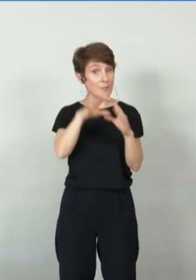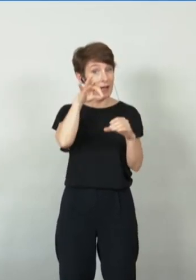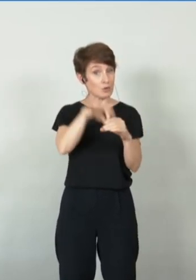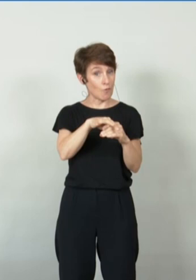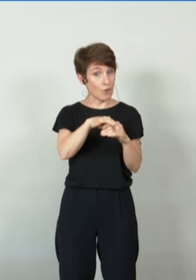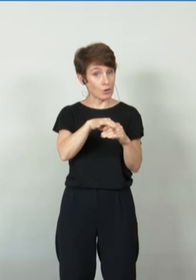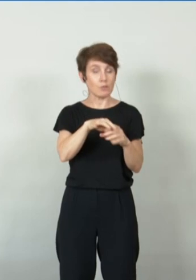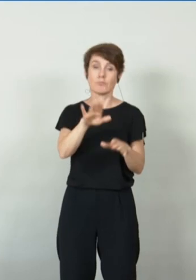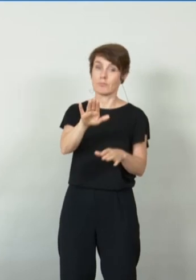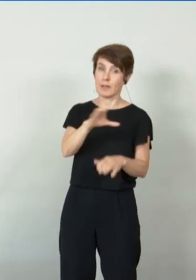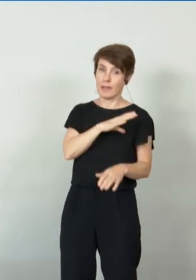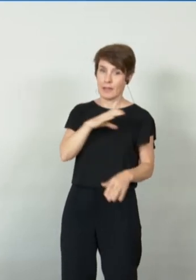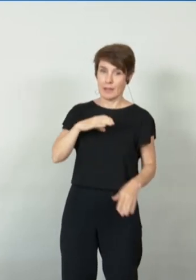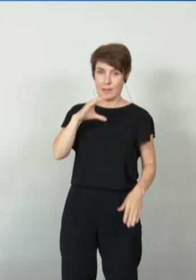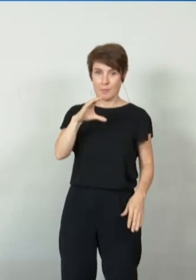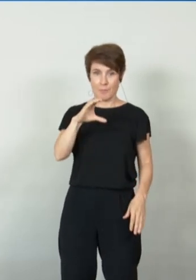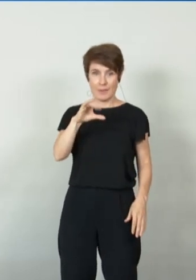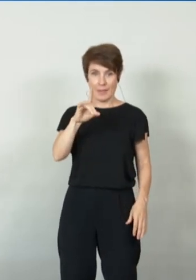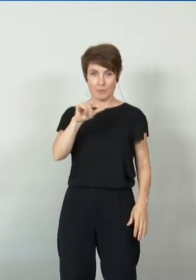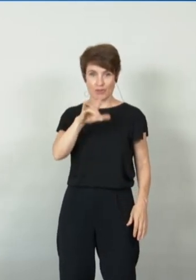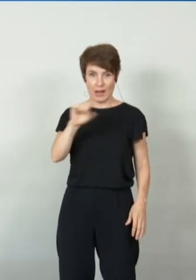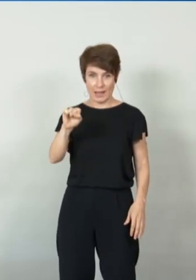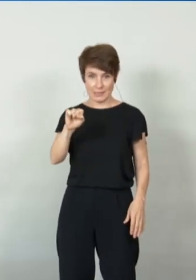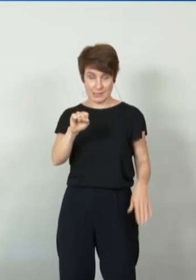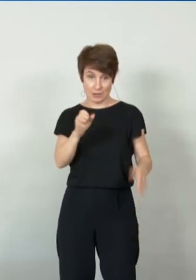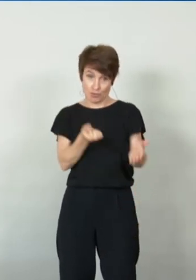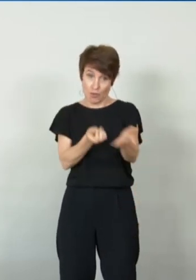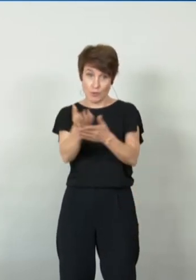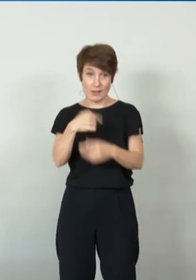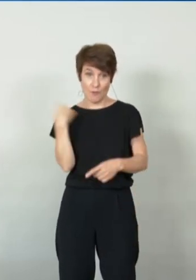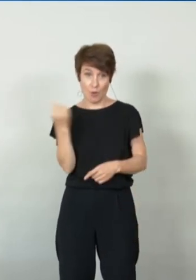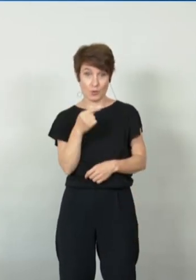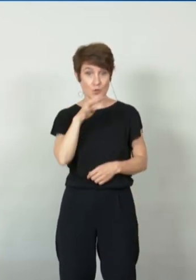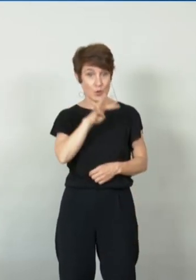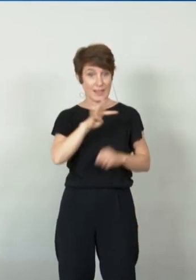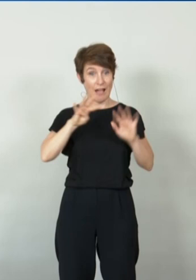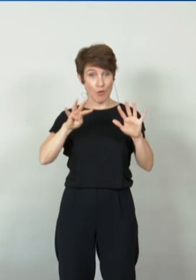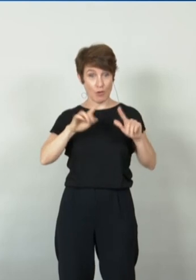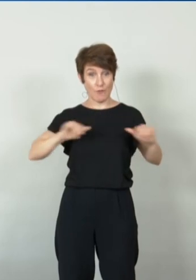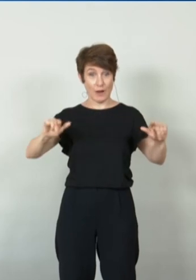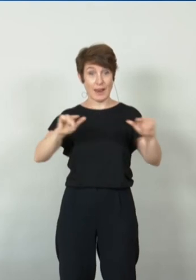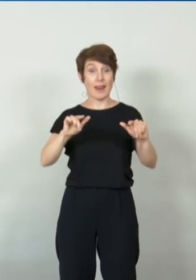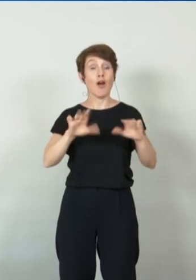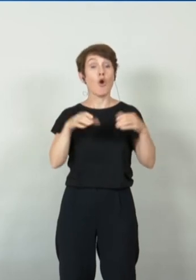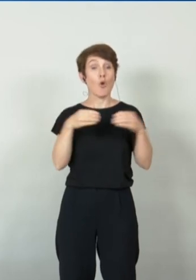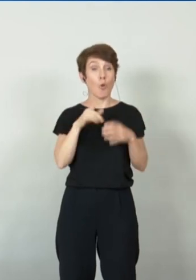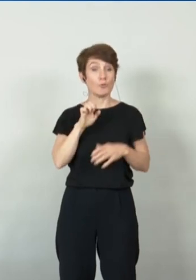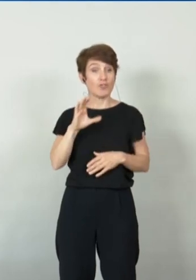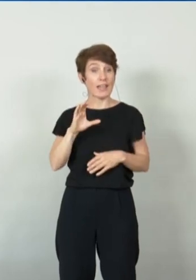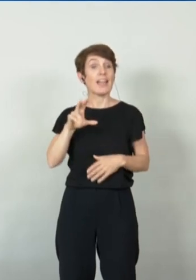je vous informe madame chalaz ce que nous sommes 49 présents et que nous sommes 30 membres du groupe GECK en